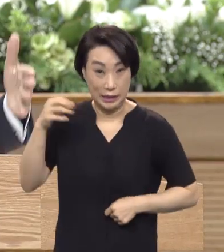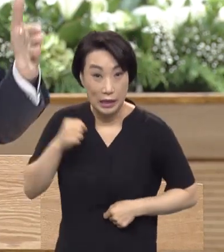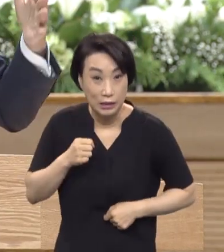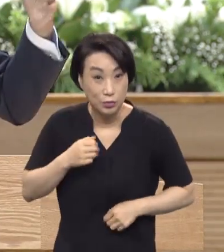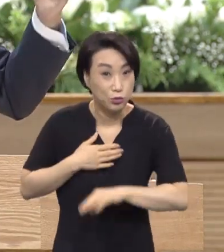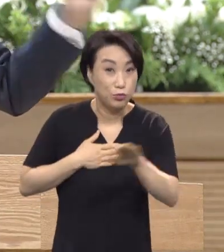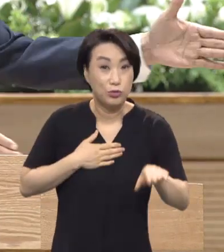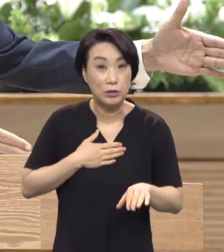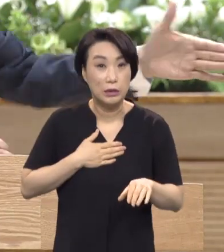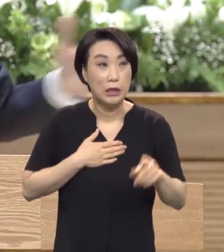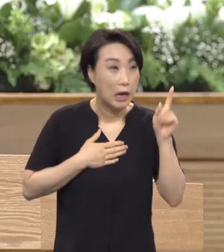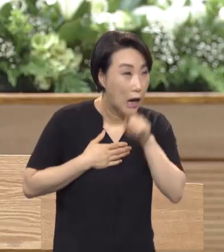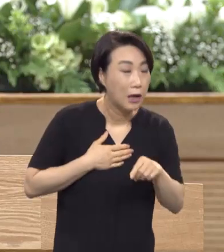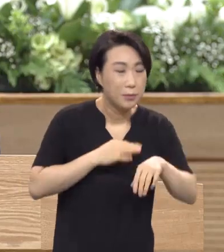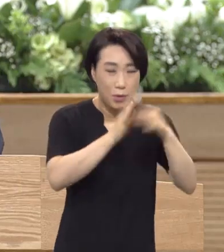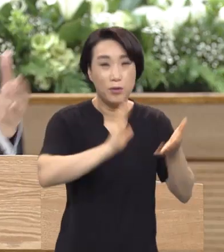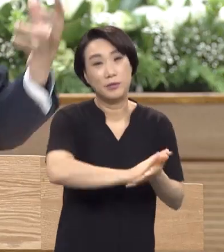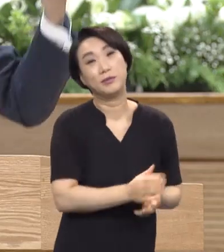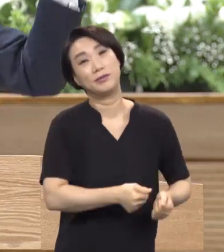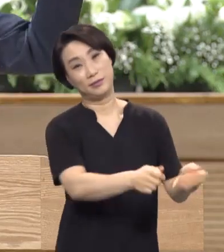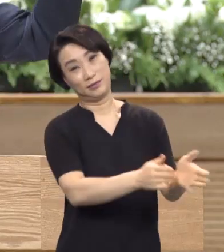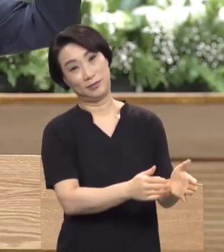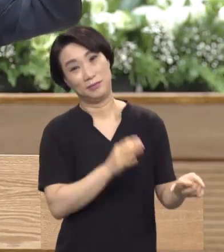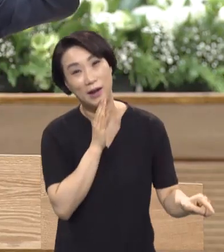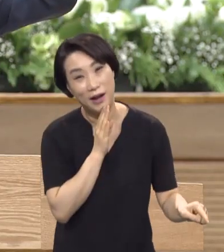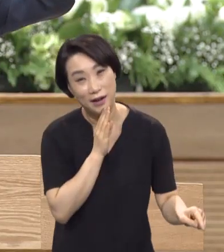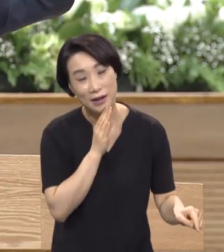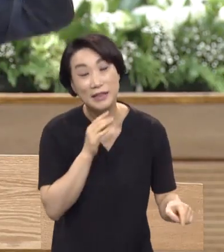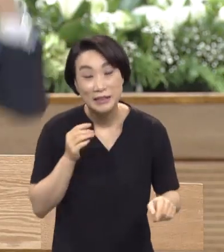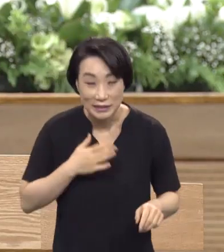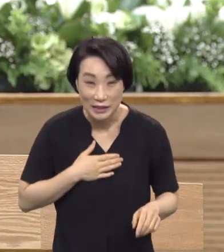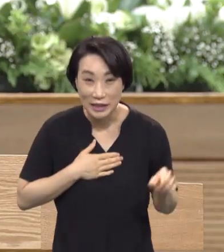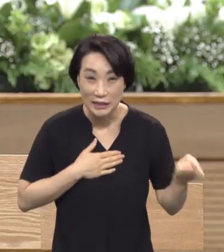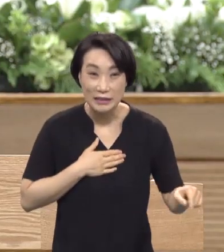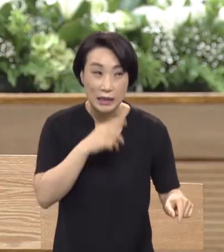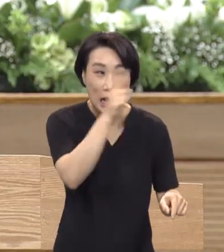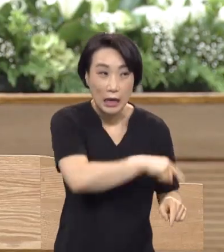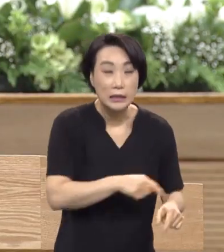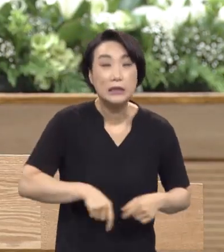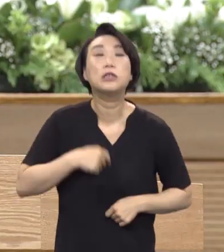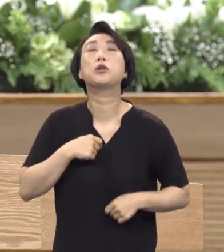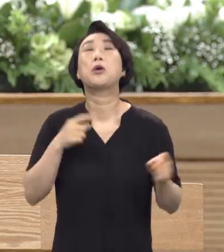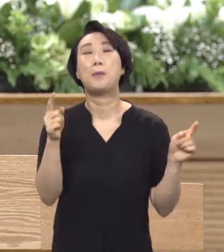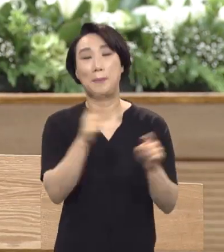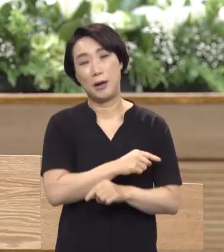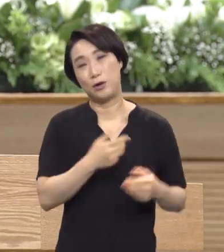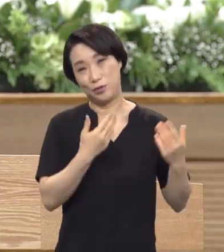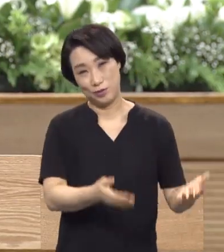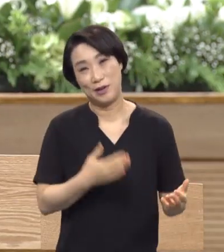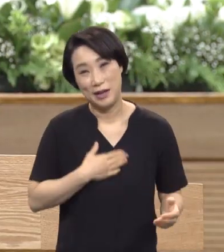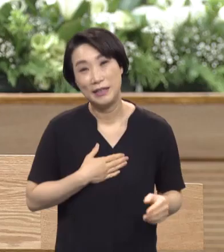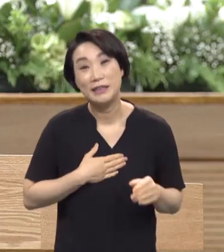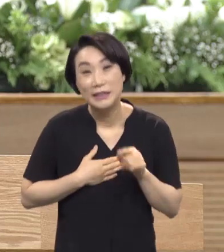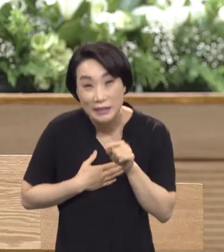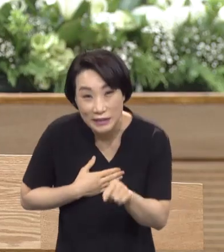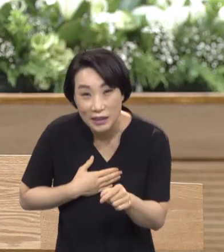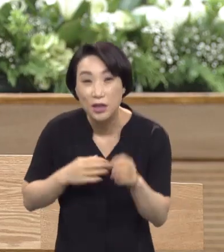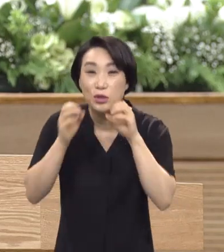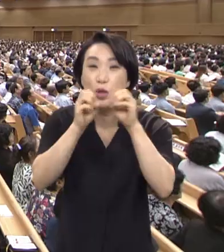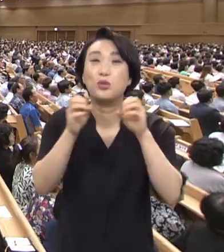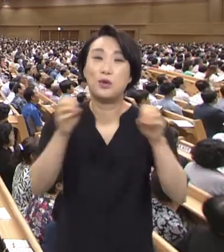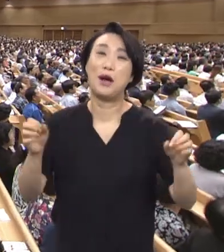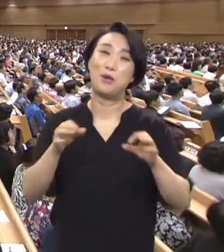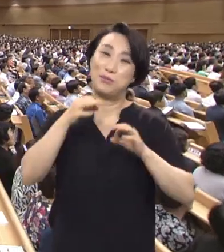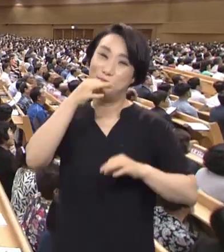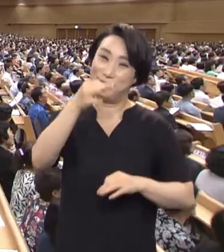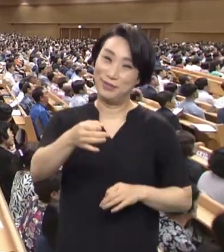가졌거든 악을 때려부시고 그 악을 의로 만드는 것이 이걸 전도라고 한다